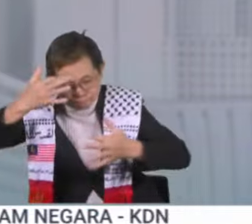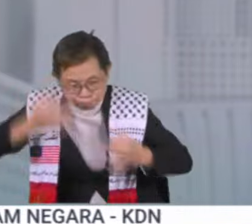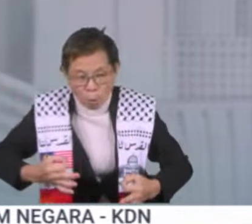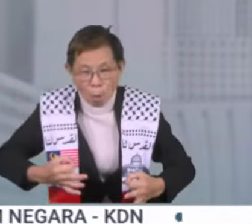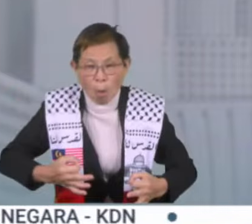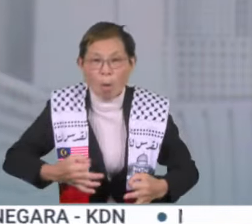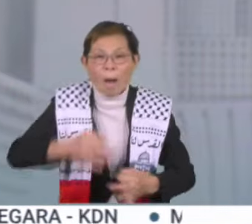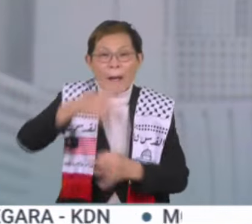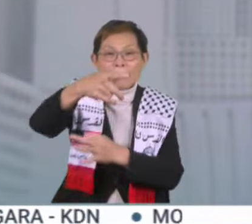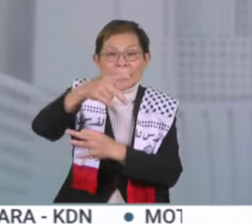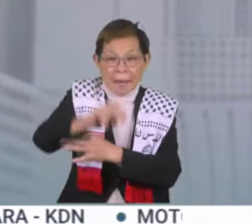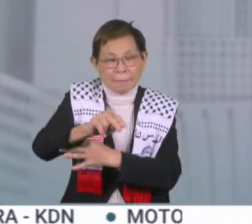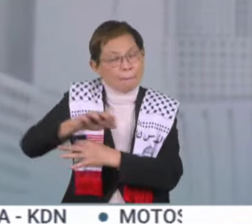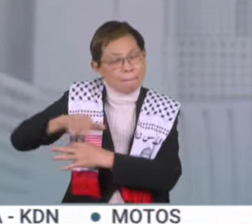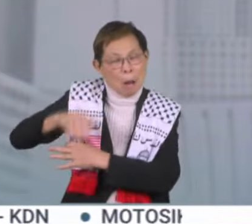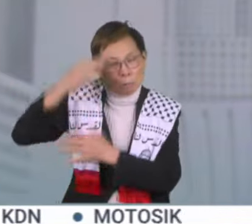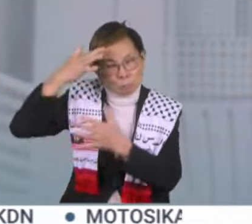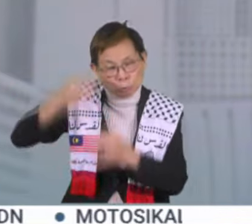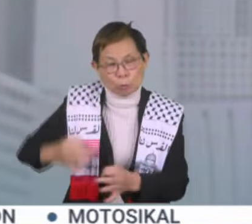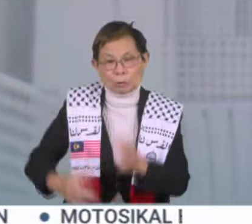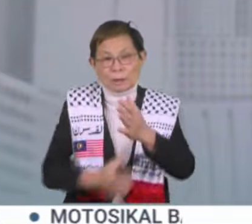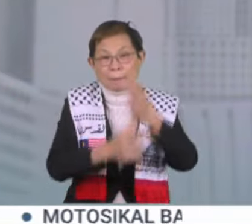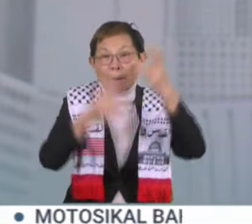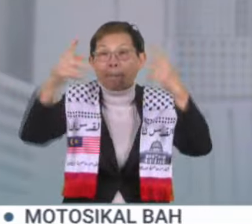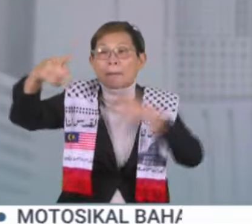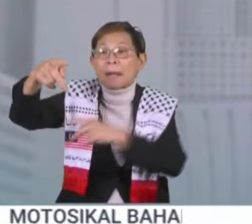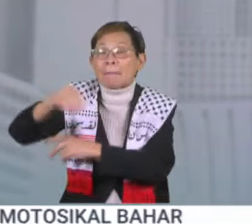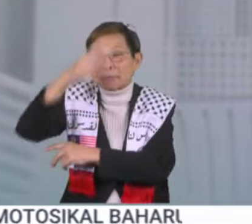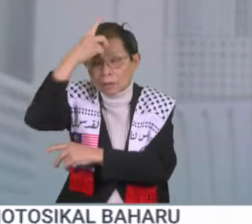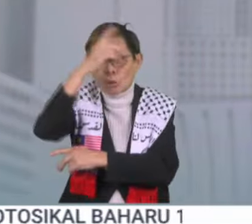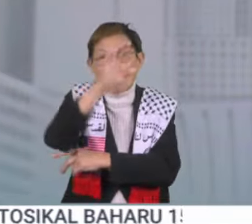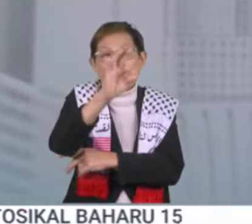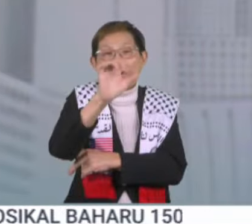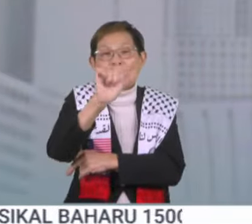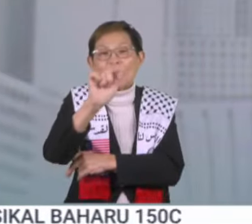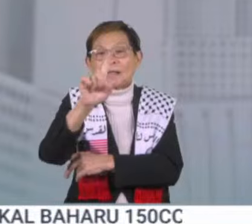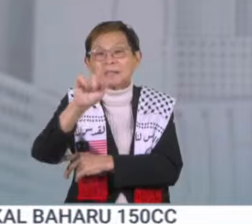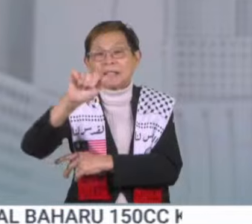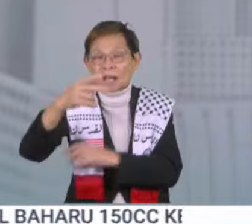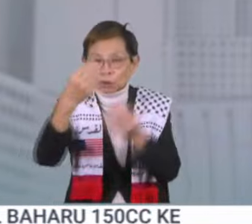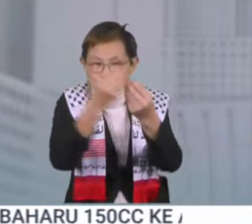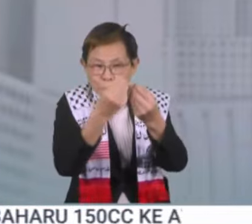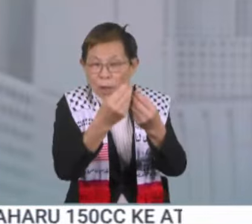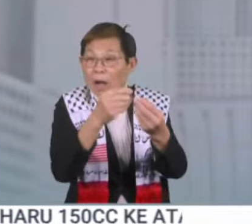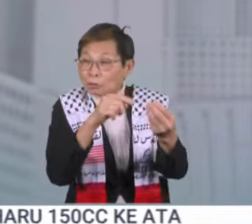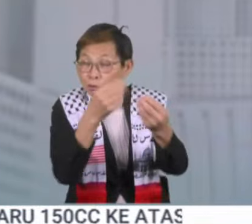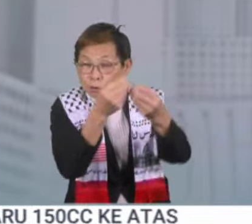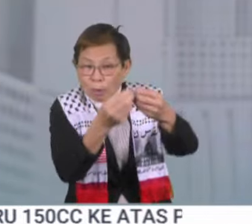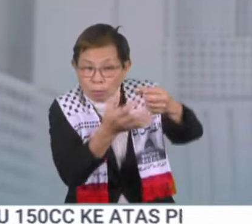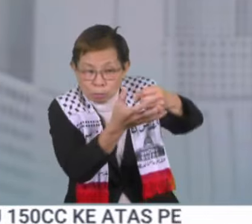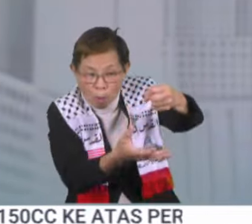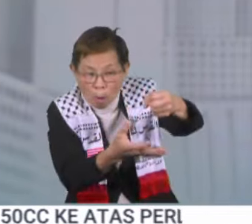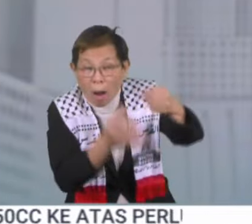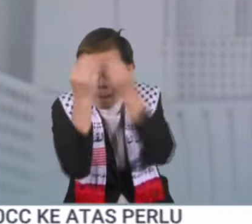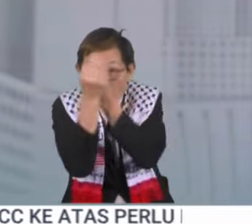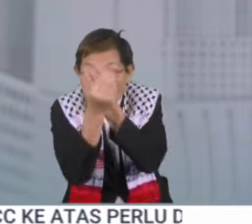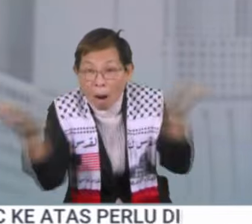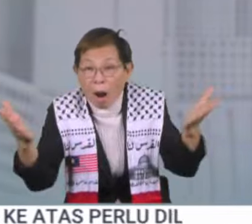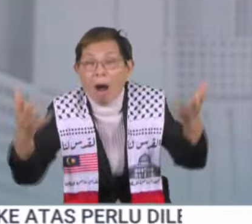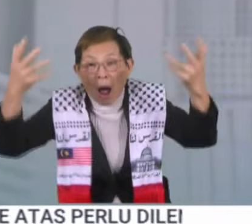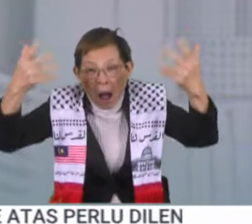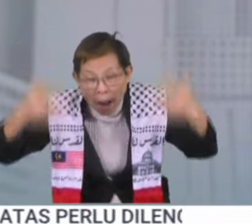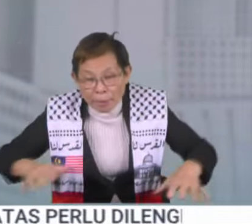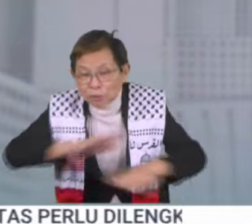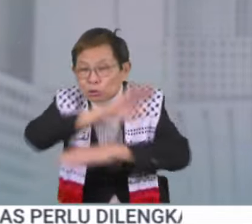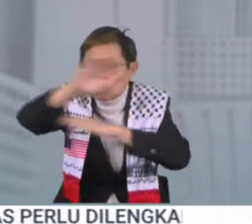dipersetujui Perikatan Nasional PN. Timbalan Perdana Menteri Datuk Seri Fadilah Yusof berkata, jumlah berkenaan sebaliknya hanya akan diumumkan